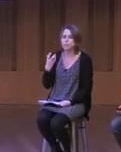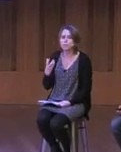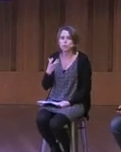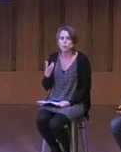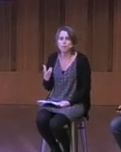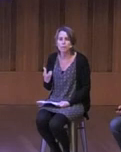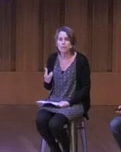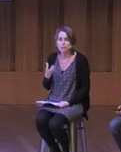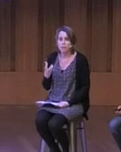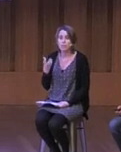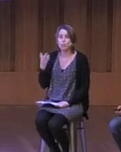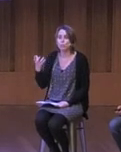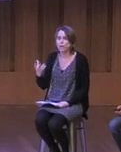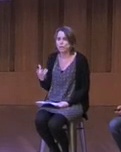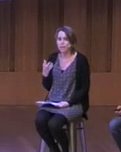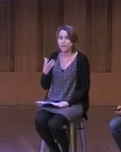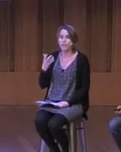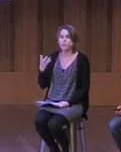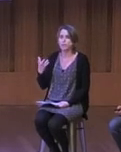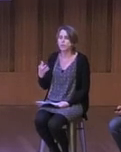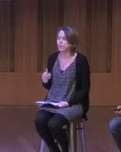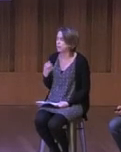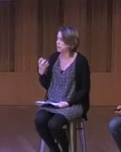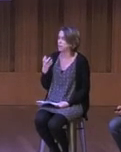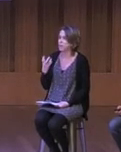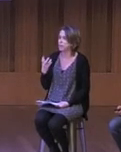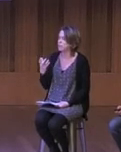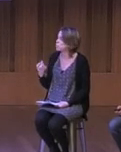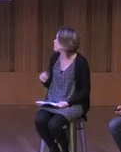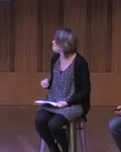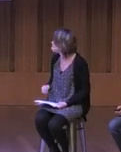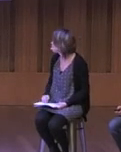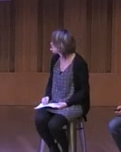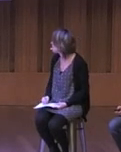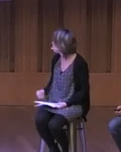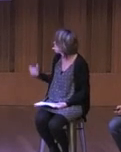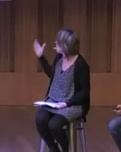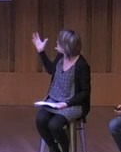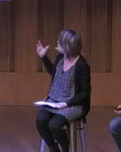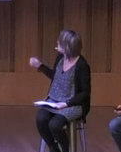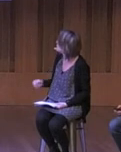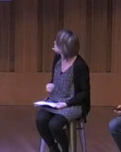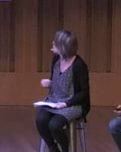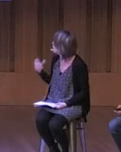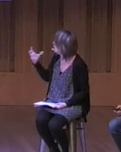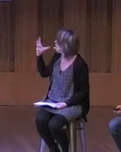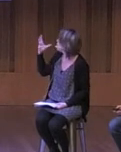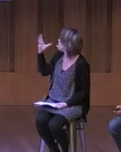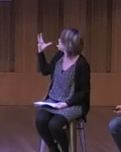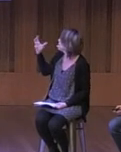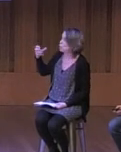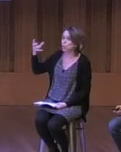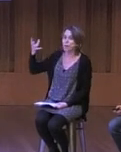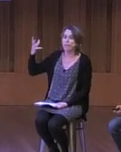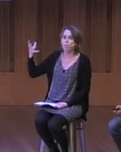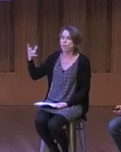però també pot ser un element estructural en el tema, en el concepte més urbanístic. No? I per tant aquesta seria una mica la